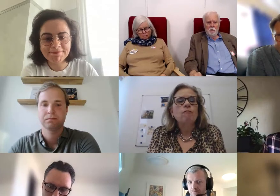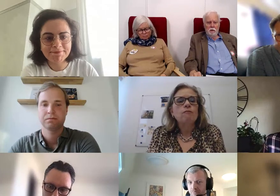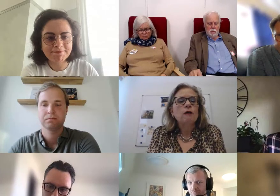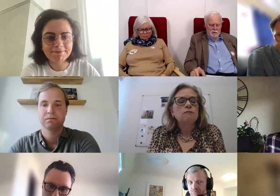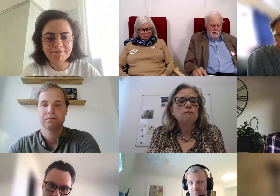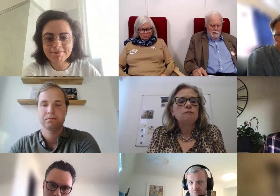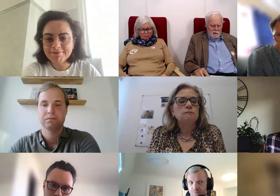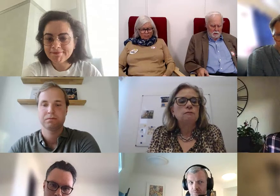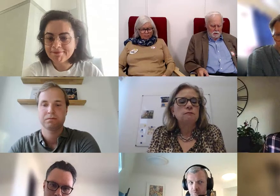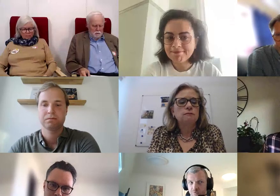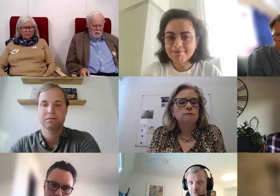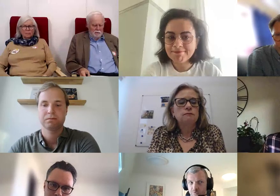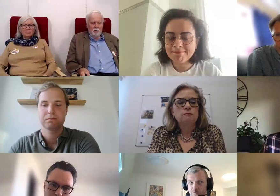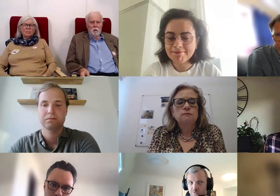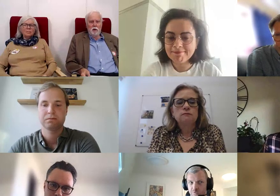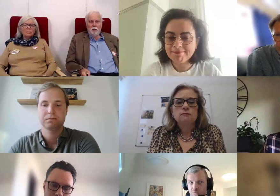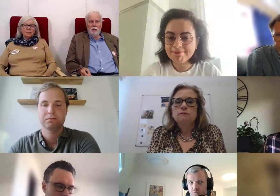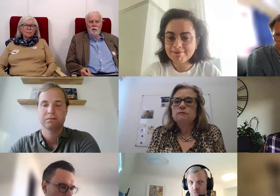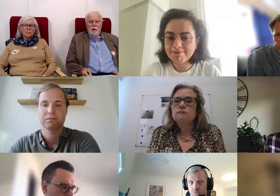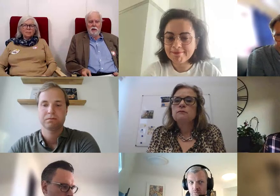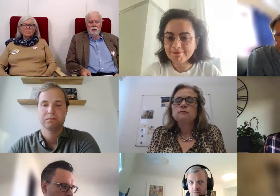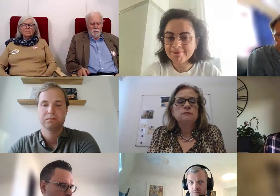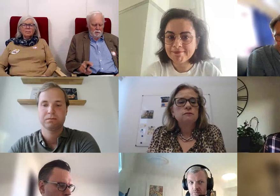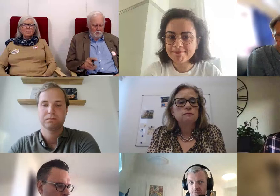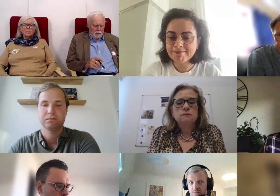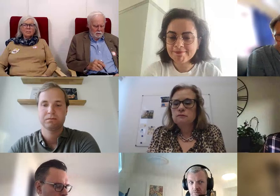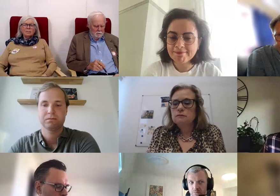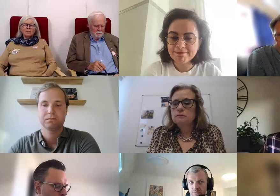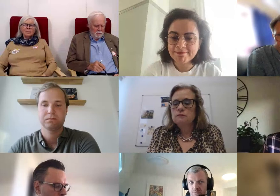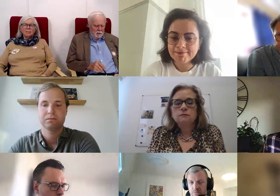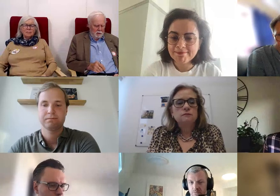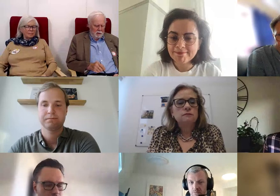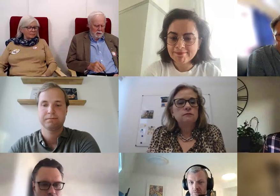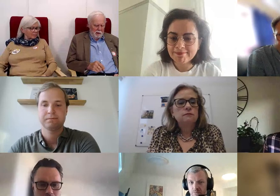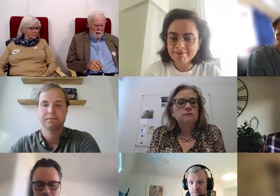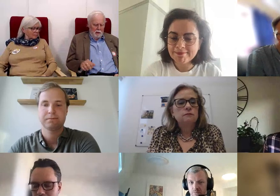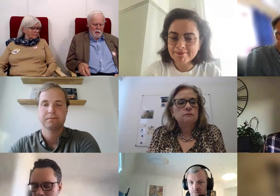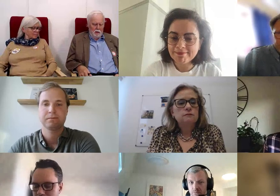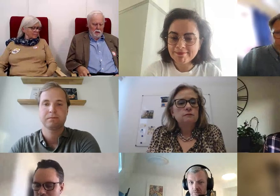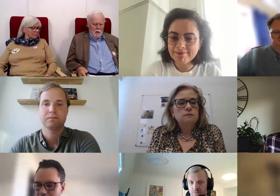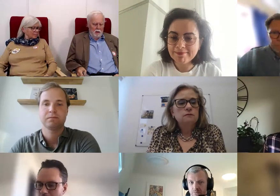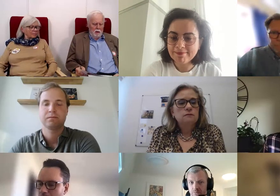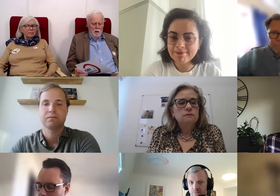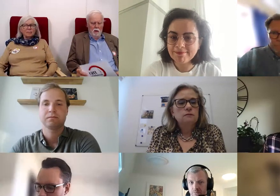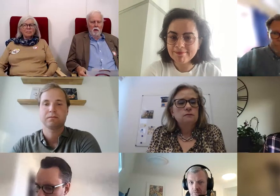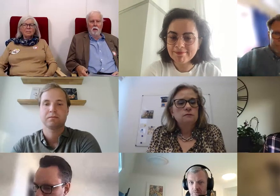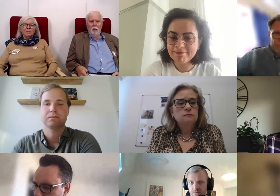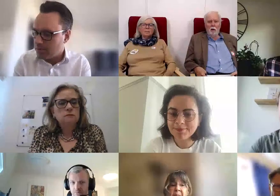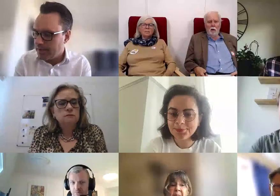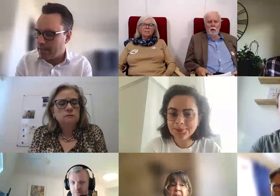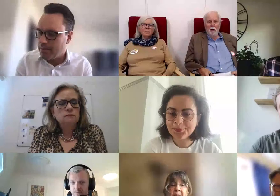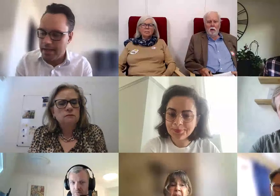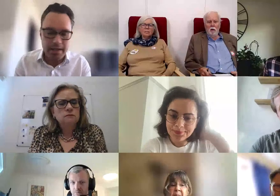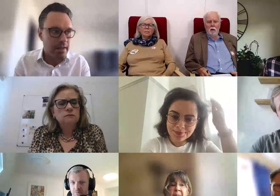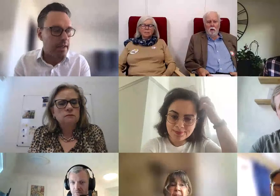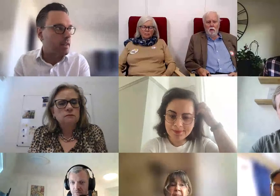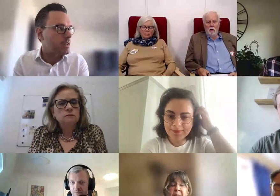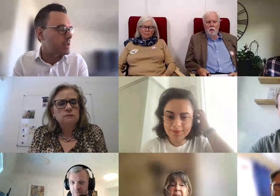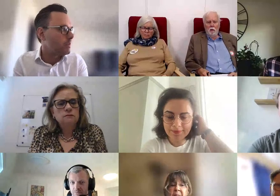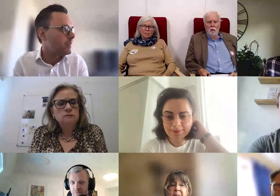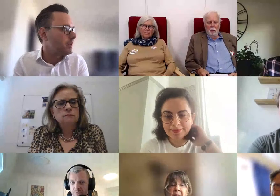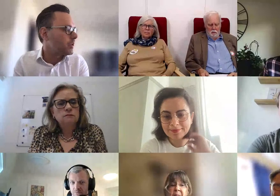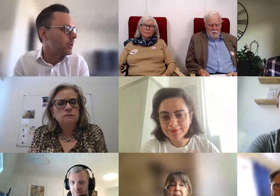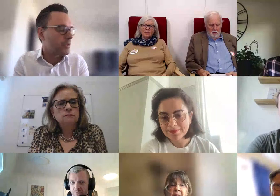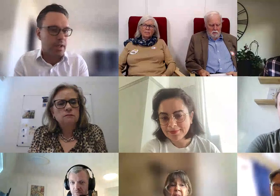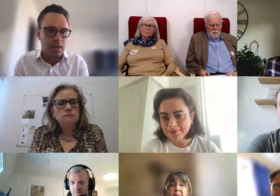Tack. Avslutningsvis, Lars Rodén från Moderaterna. Vad är er syn på frågan? Jag är inte helt säker på hur programmet ser ut nationellt, men nej, det är